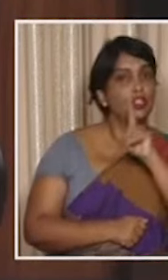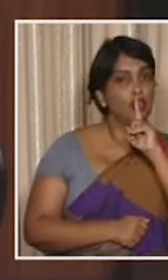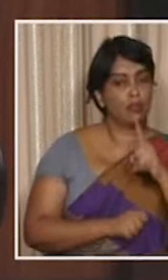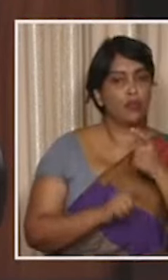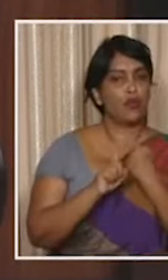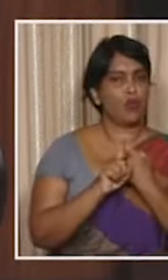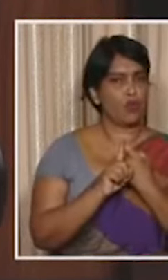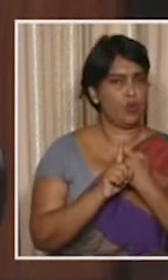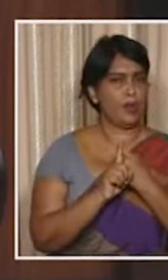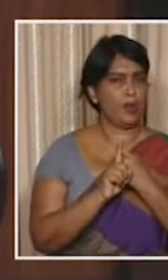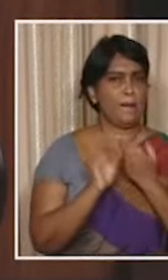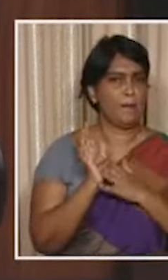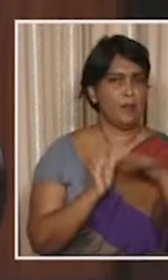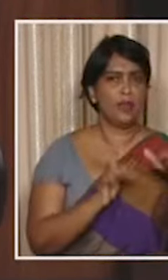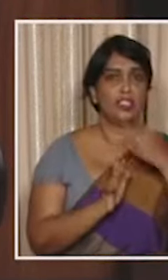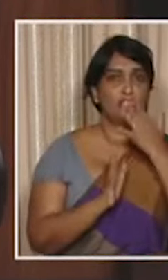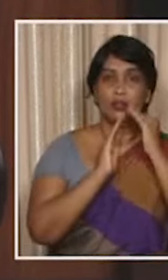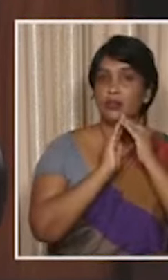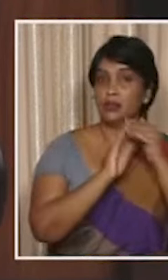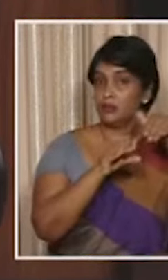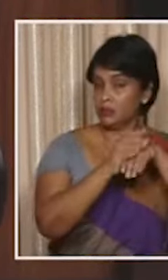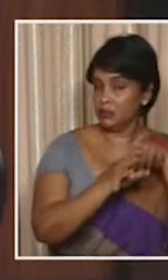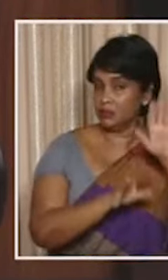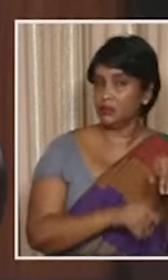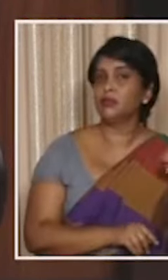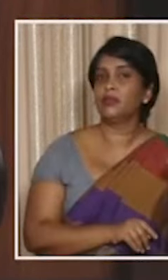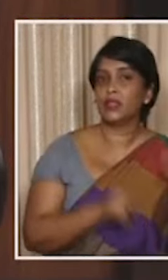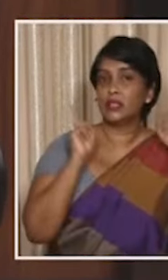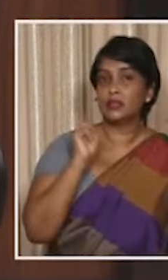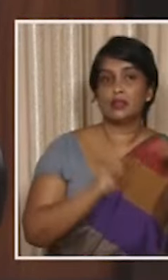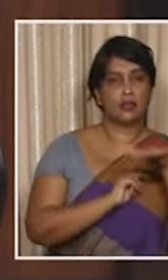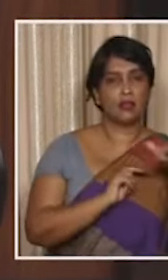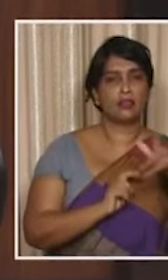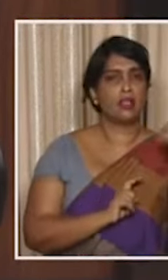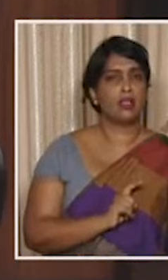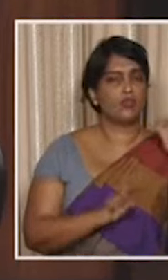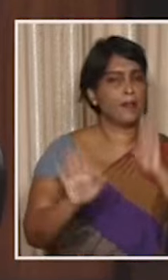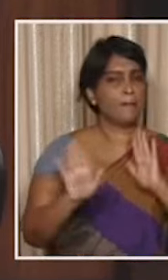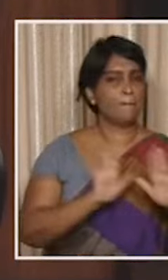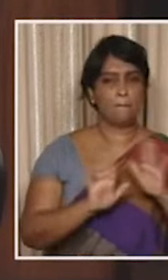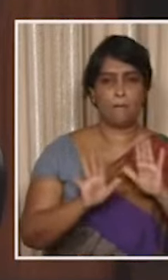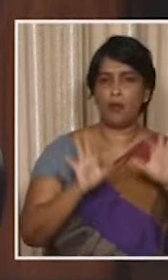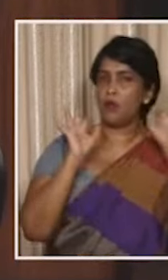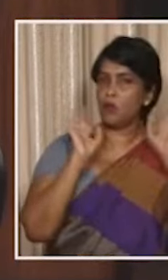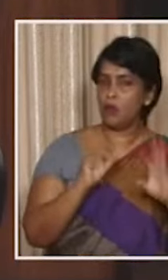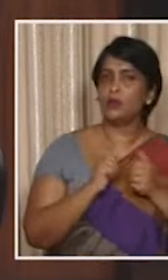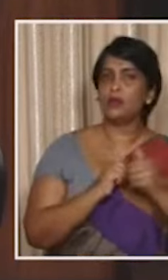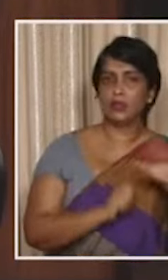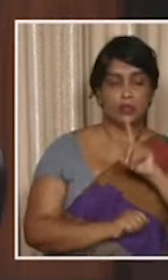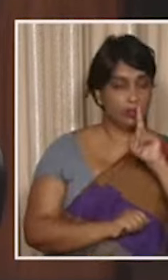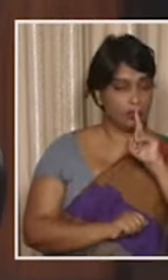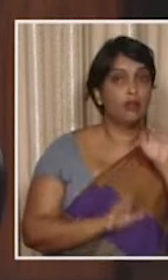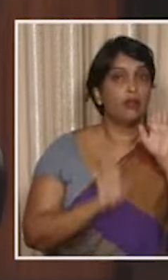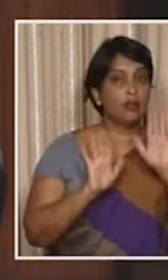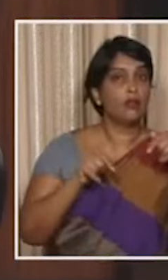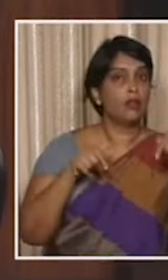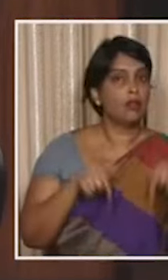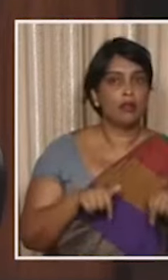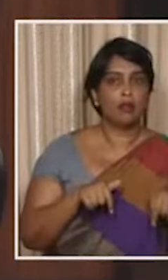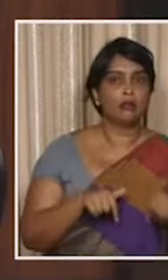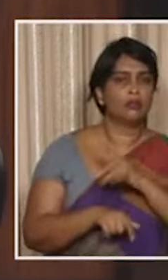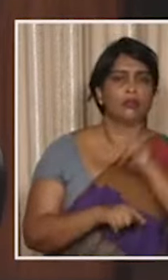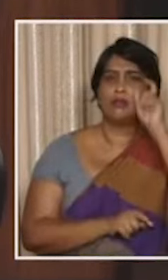இந்த பாடசாலைக்குரிய சொந்தமான மைதானம் இராணுவ கட்டுப்பாட்டுக்குள் இல்லை என்று சொன்னாலும் கூட நீங்கள் இன்றும் வந்து பார்க்கலாம். என்னுடைய